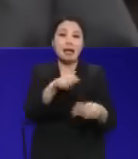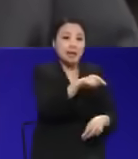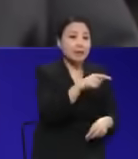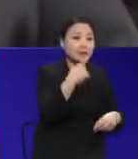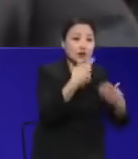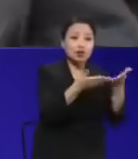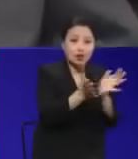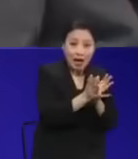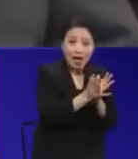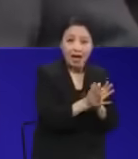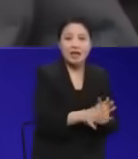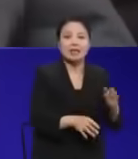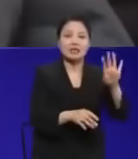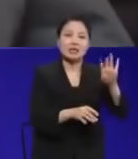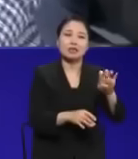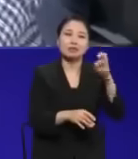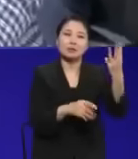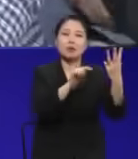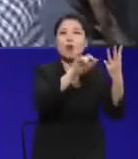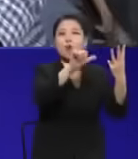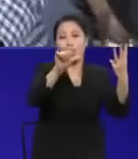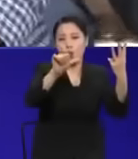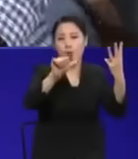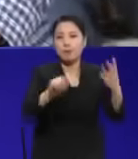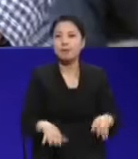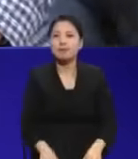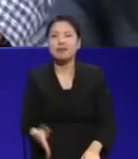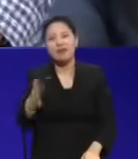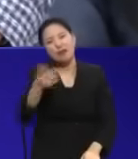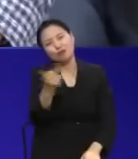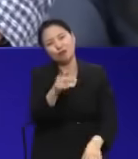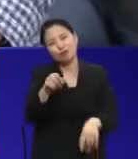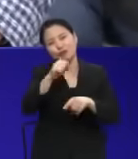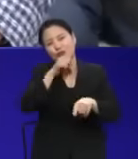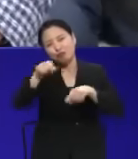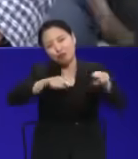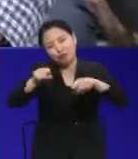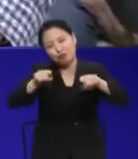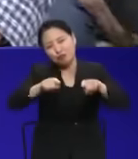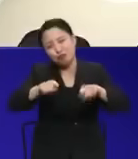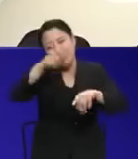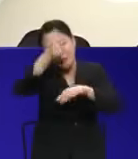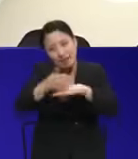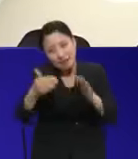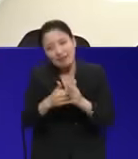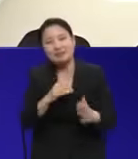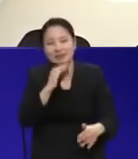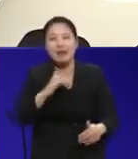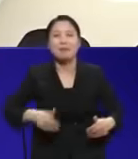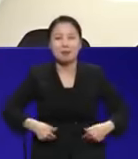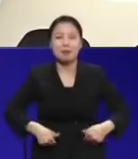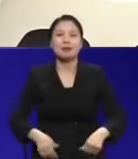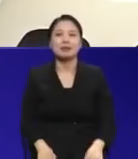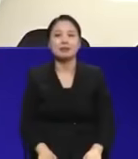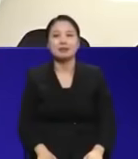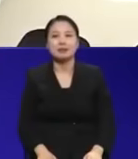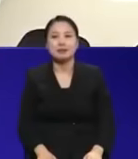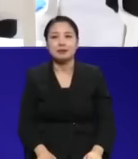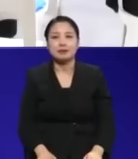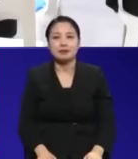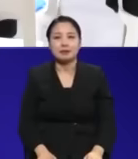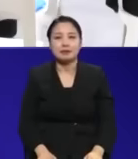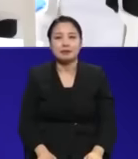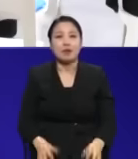후보가 40.55%로 득표하고 있습니다. 다만 접전이기 때문에 끝까지 개표 상황을 지켜봐야 할 것 같습니다.